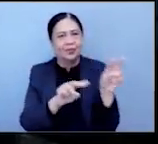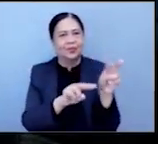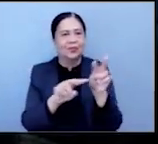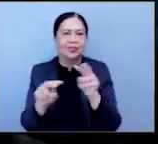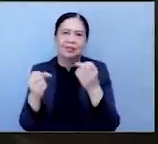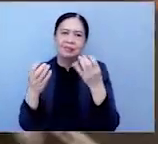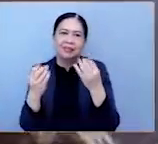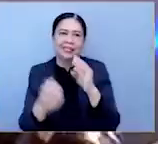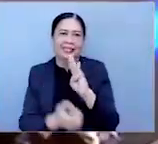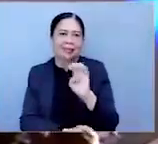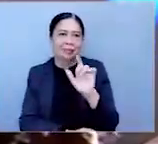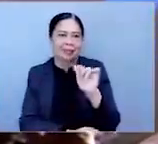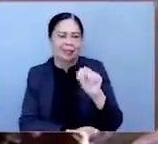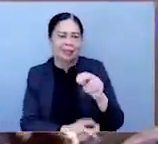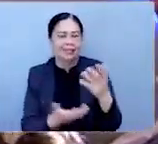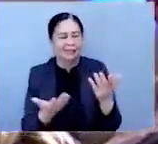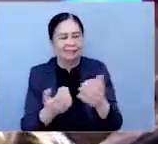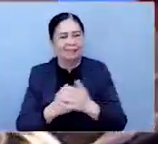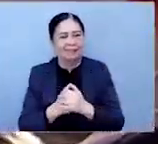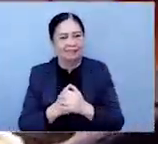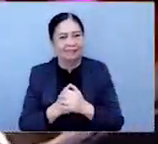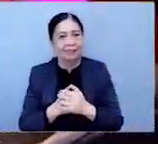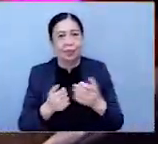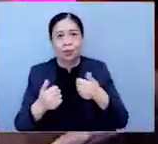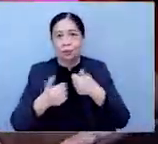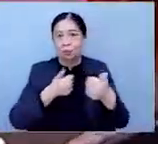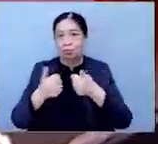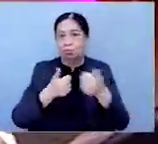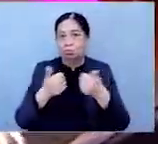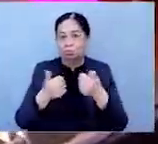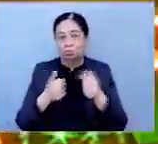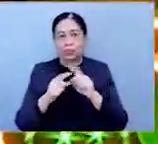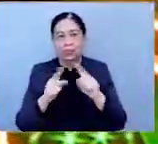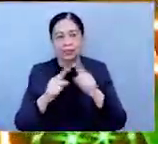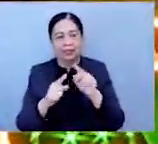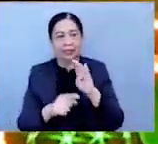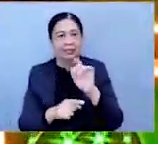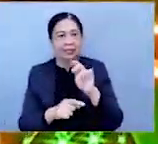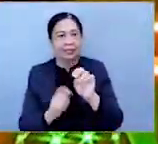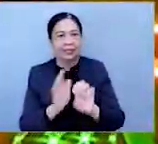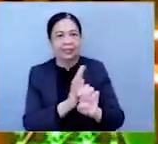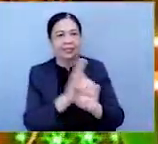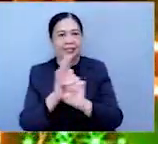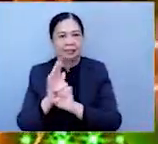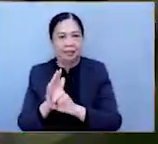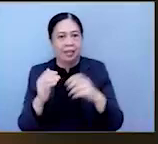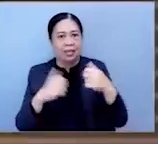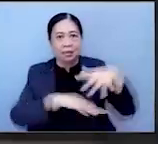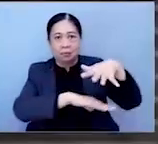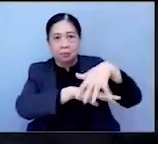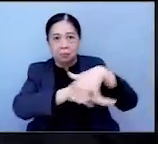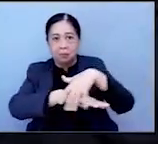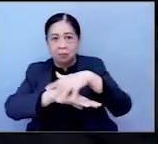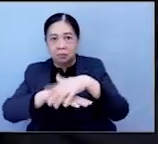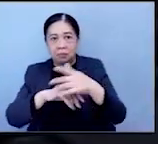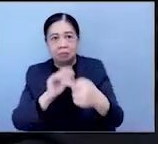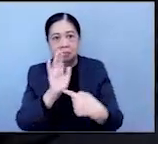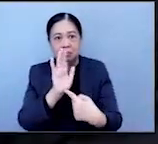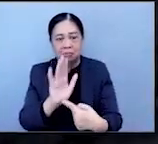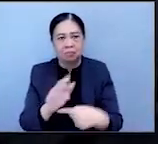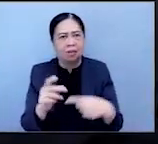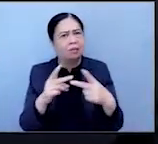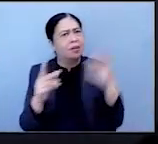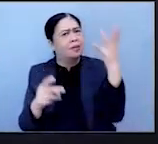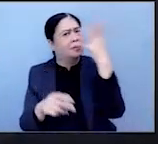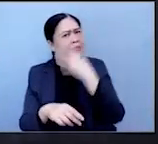as possible. Pasiglaban ang mga kalahok sa Belen exhibit. May bahay kubo ang tema. Napakaganda